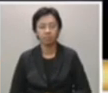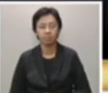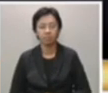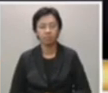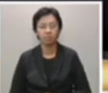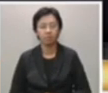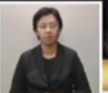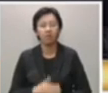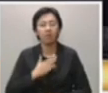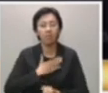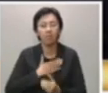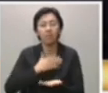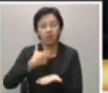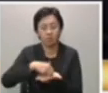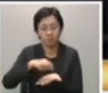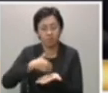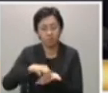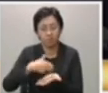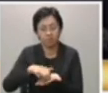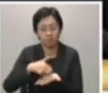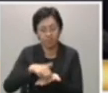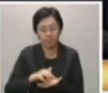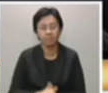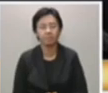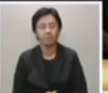ก็เรียนด้วยความเคารพนะครับว่า